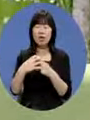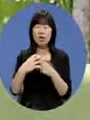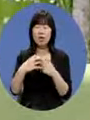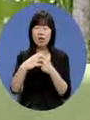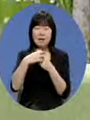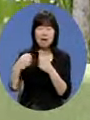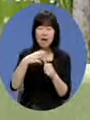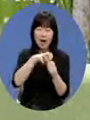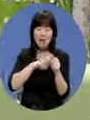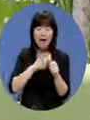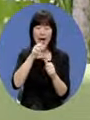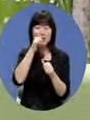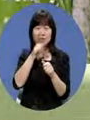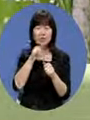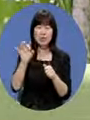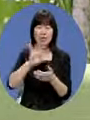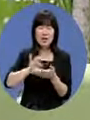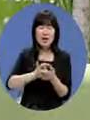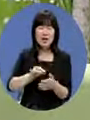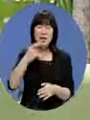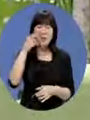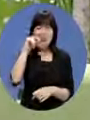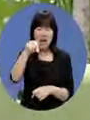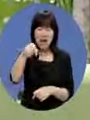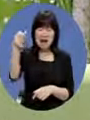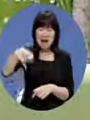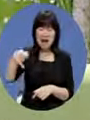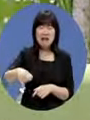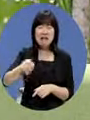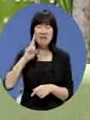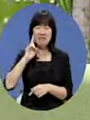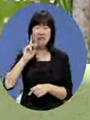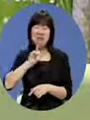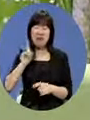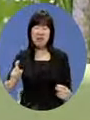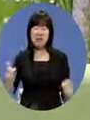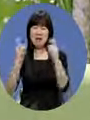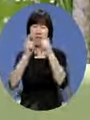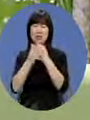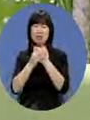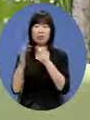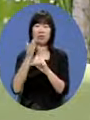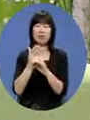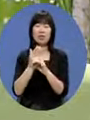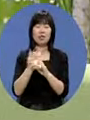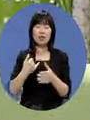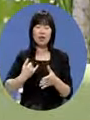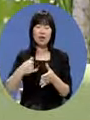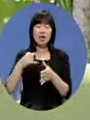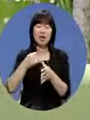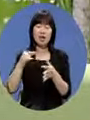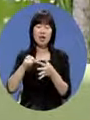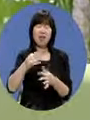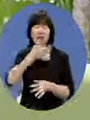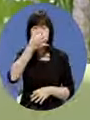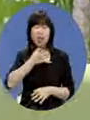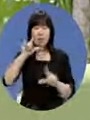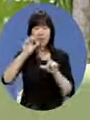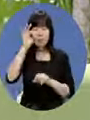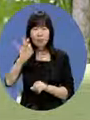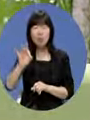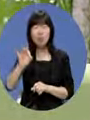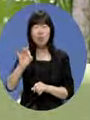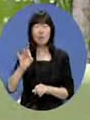뭐 돈도 제대로 쓰지도 못하는 주제 이러면서 얘기가 너무 격하게 가다 보니까 중간에서 애들이 되게 힘들어 하는 모습을 보였거든요 그리고 다른